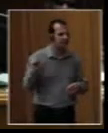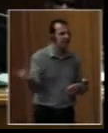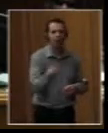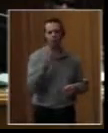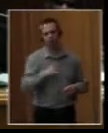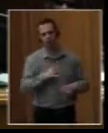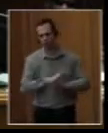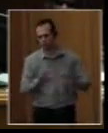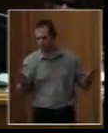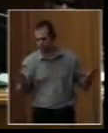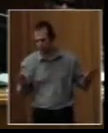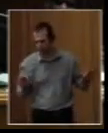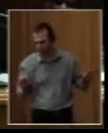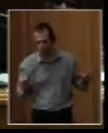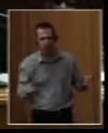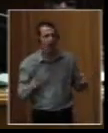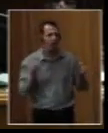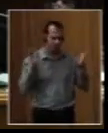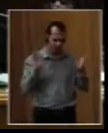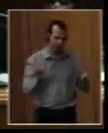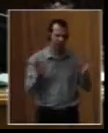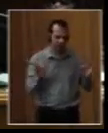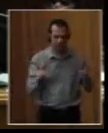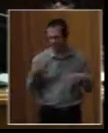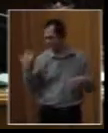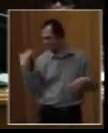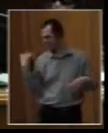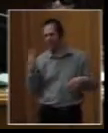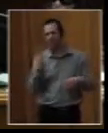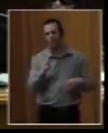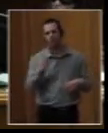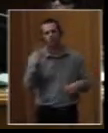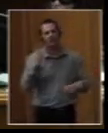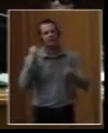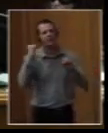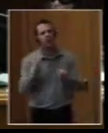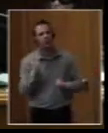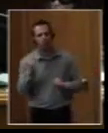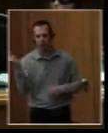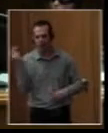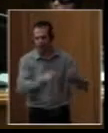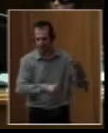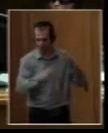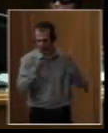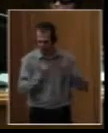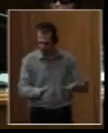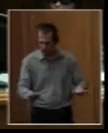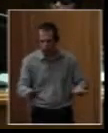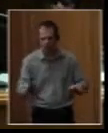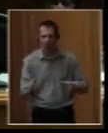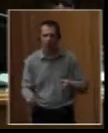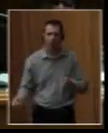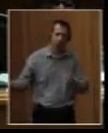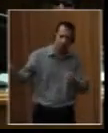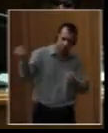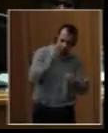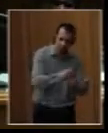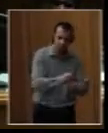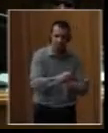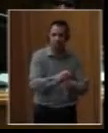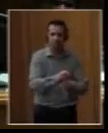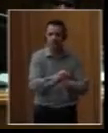Αναμφίβολα, οι εκλογές της 25 του Γενάρη έφεραν στη χώρα μια πολύ